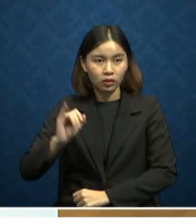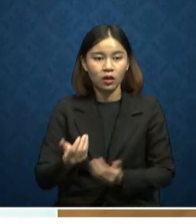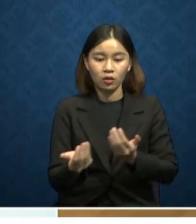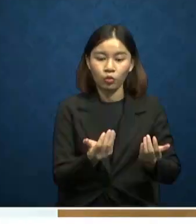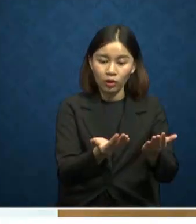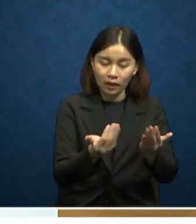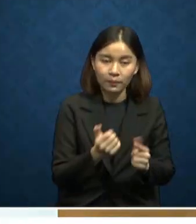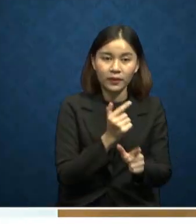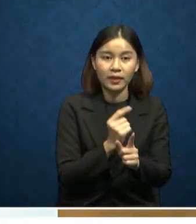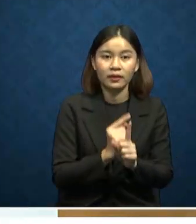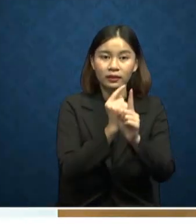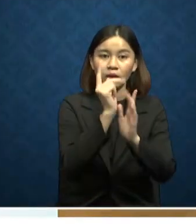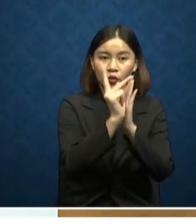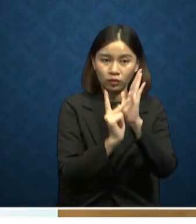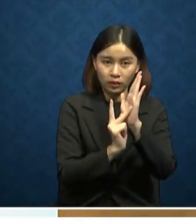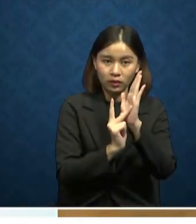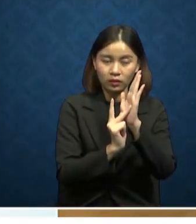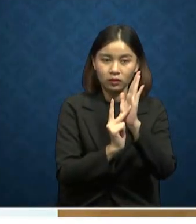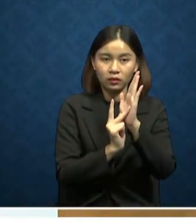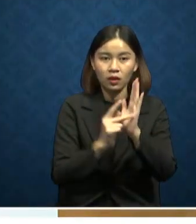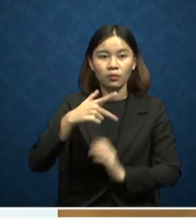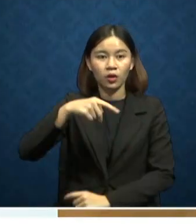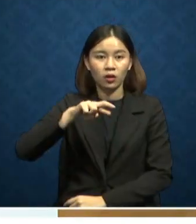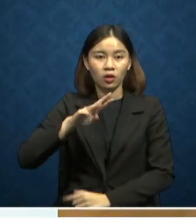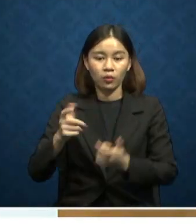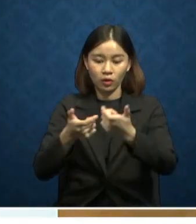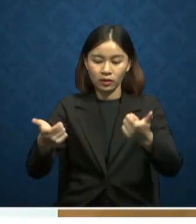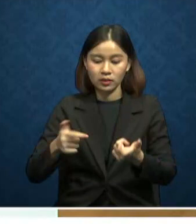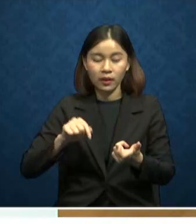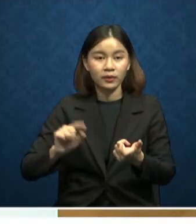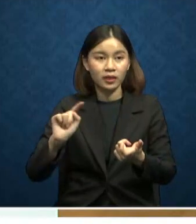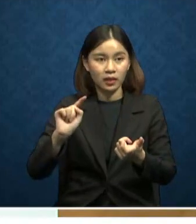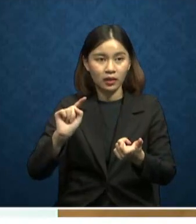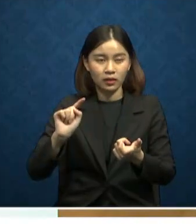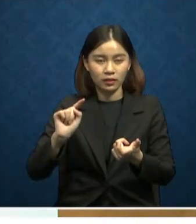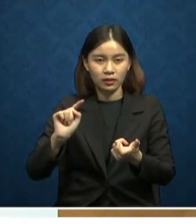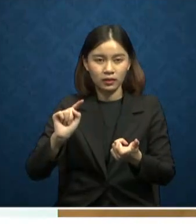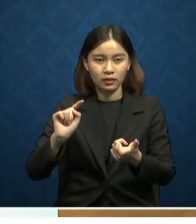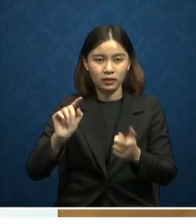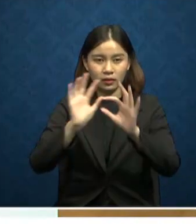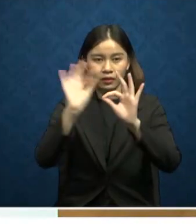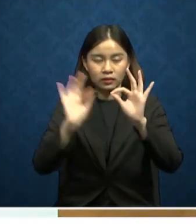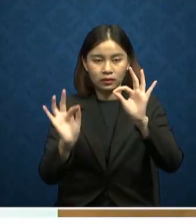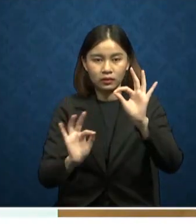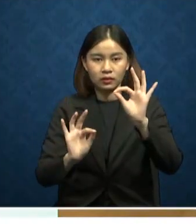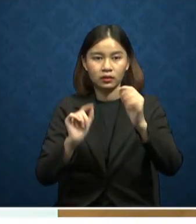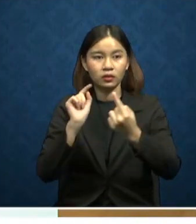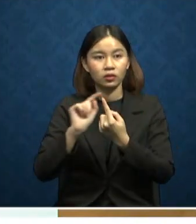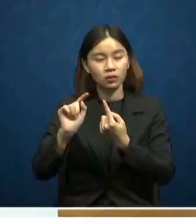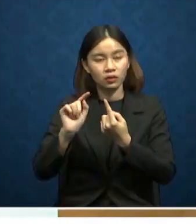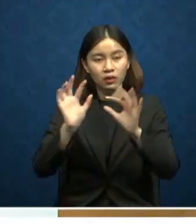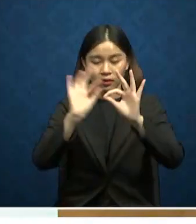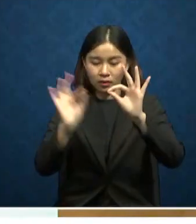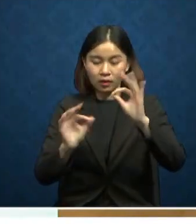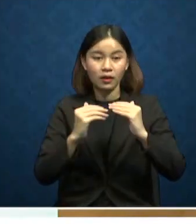บุญธรรมตามกฎหมายโดยพระราชบัญญัติฉบับนี้จะก็เป็นจะเป็นพูดทิ้งว่าอ่าการเ่อ